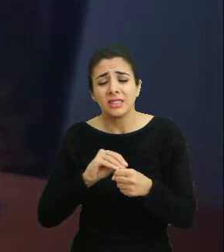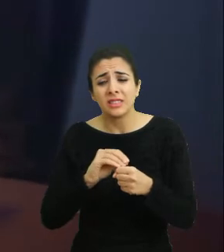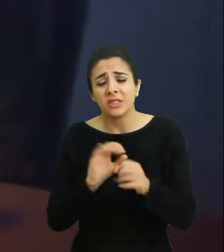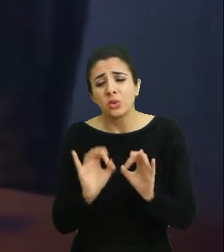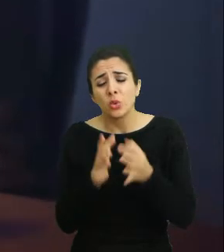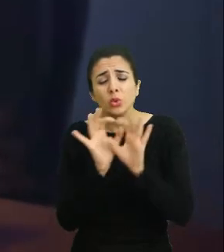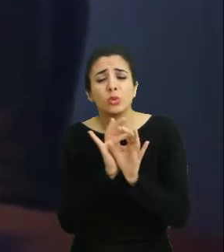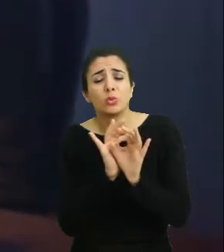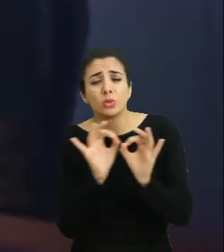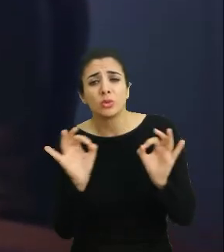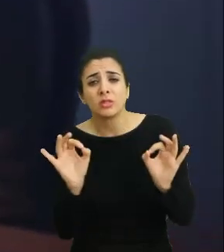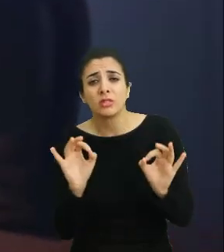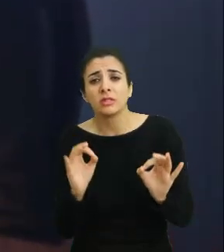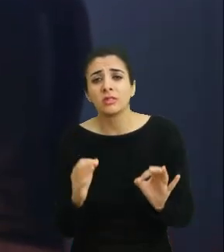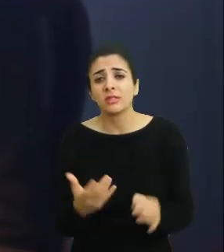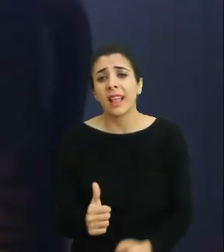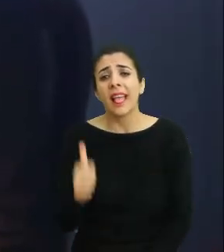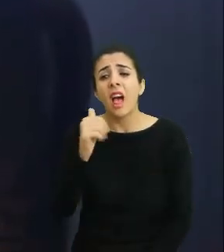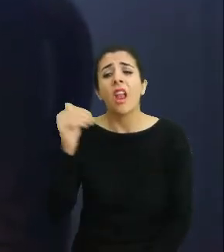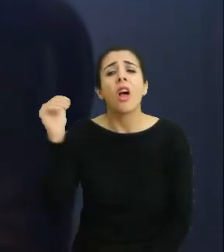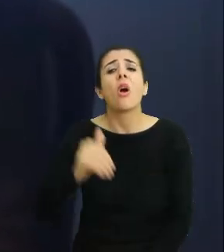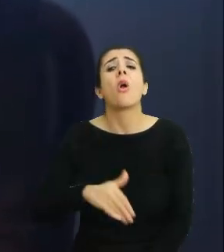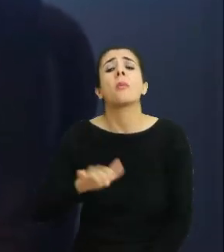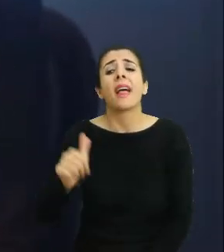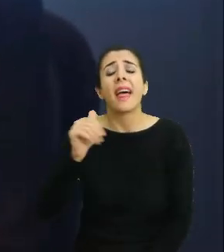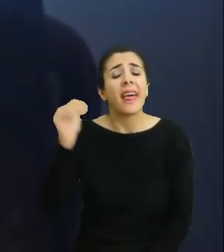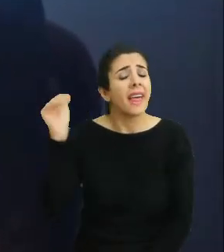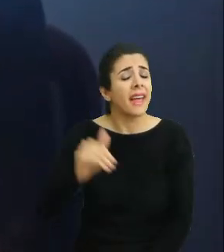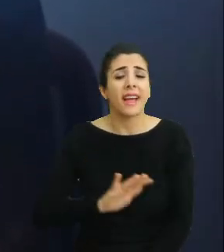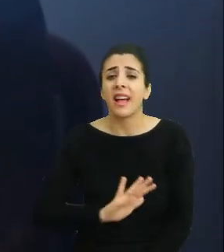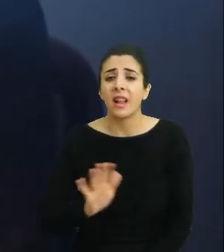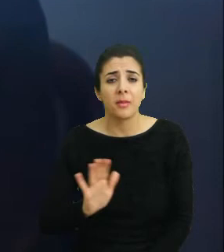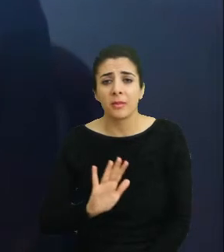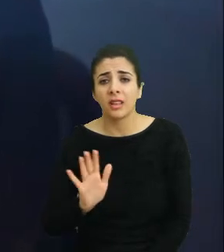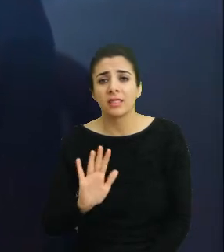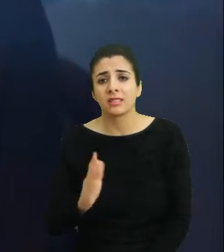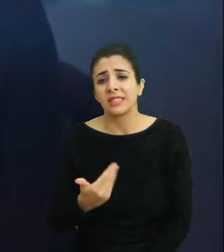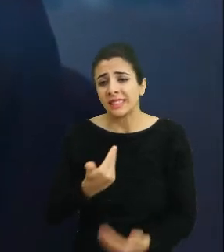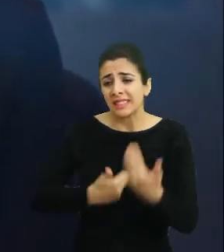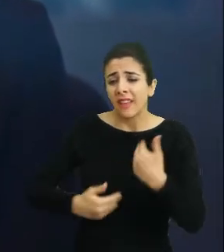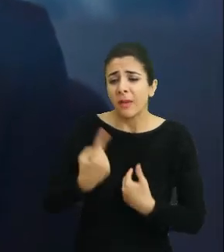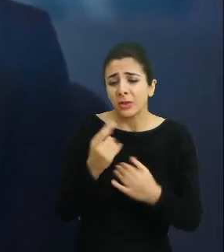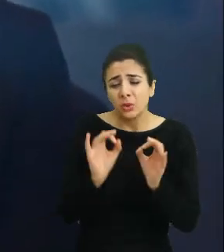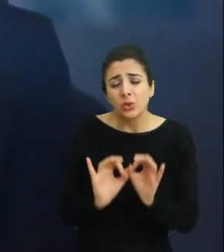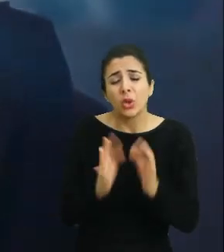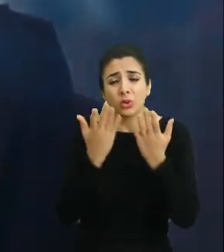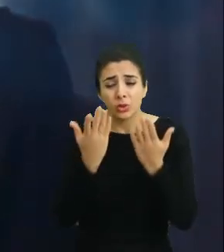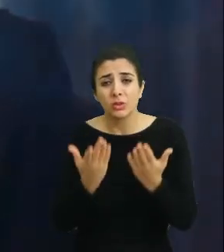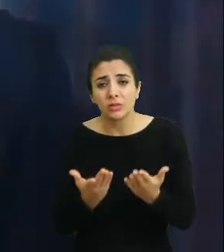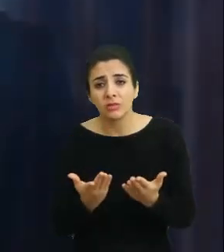Biçare geri dönmez, geri gelmez sevdiğimden biçare.